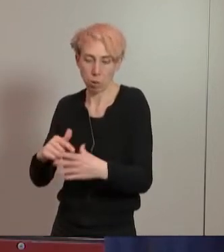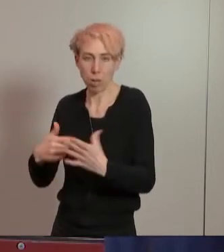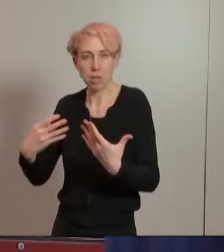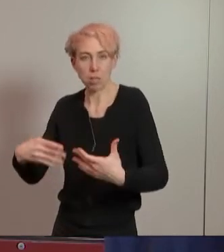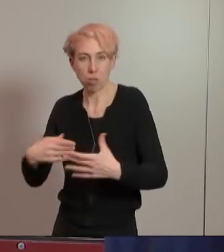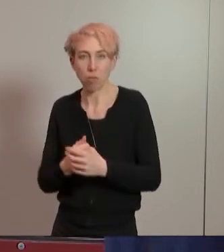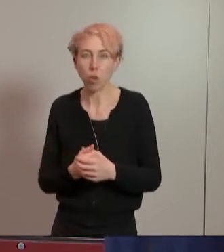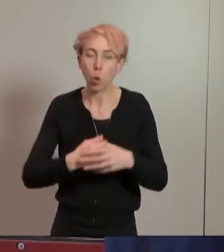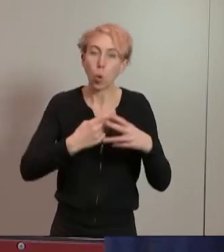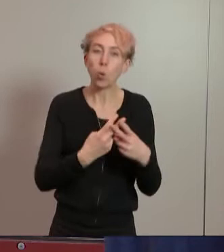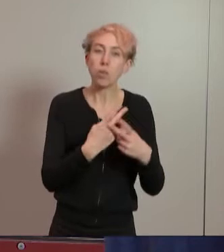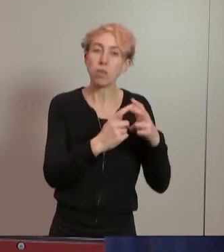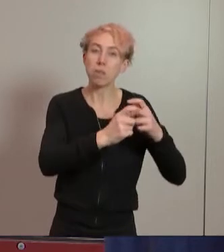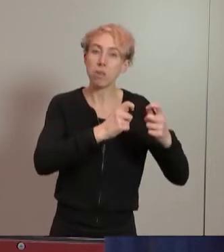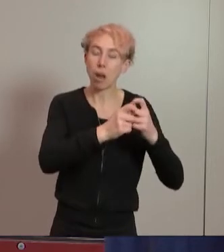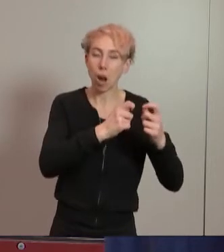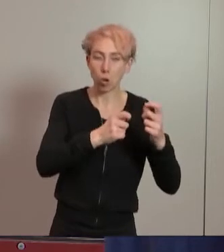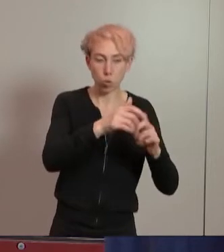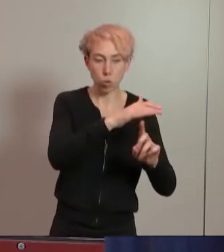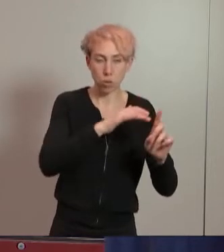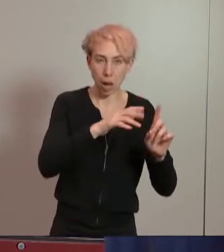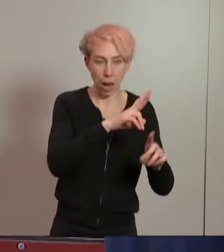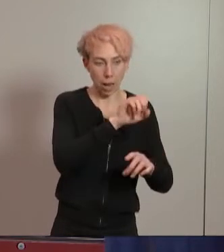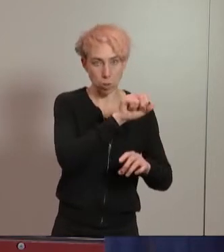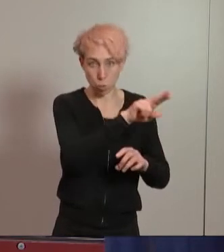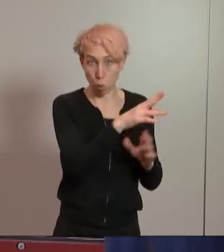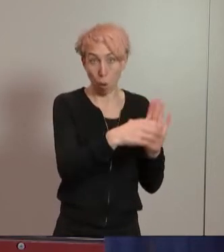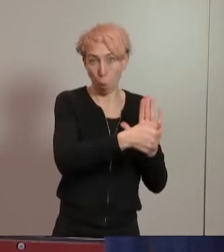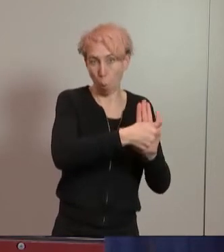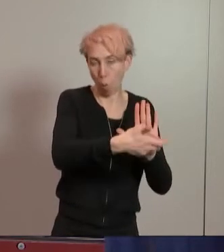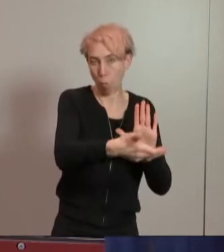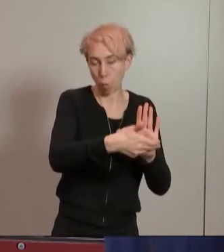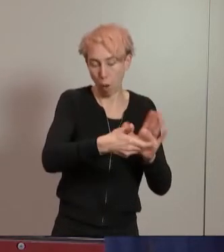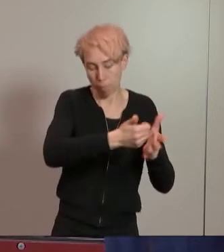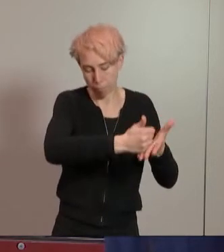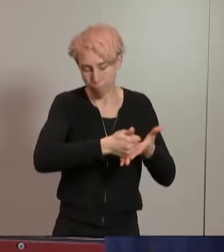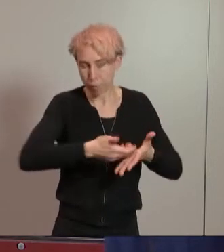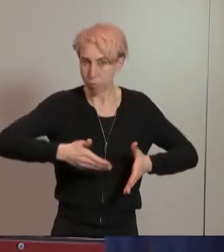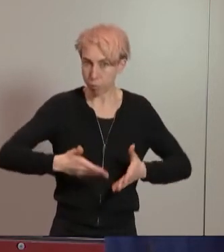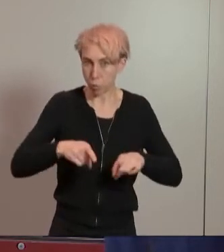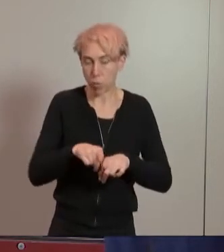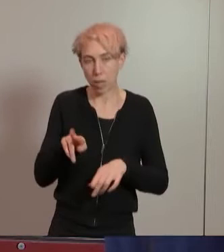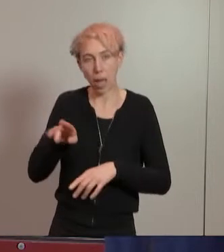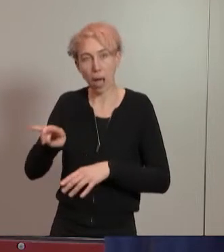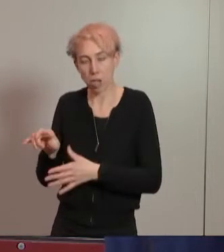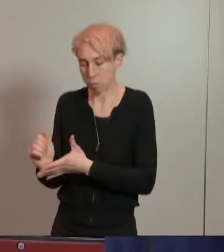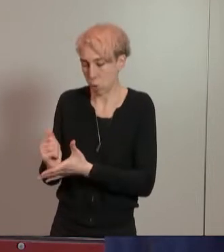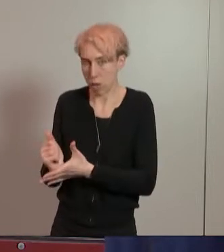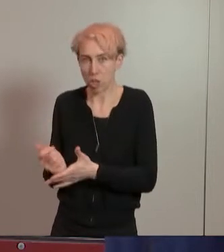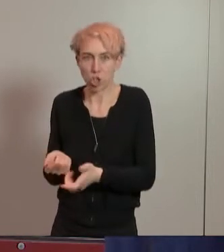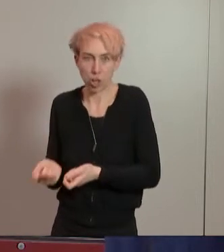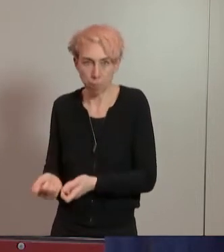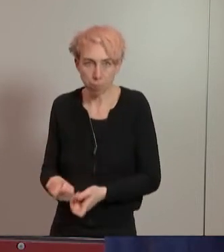Outil de dialogue social, le RSU a pour objectif d'aider à la décision et au pilotage des ressources humaines. Il est